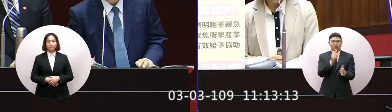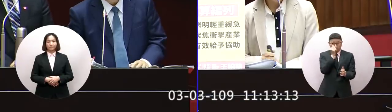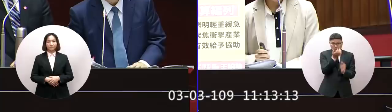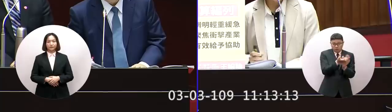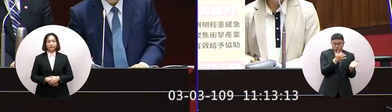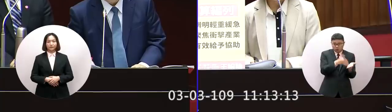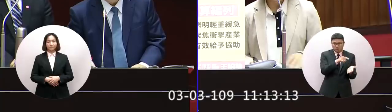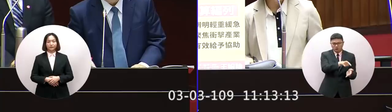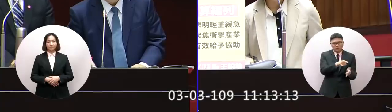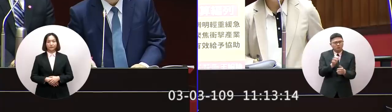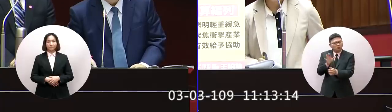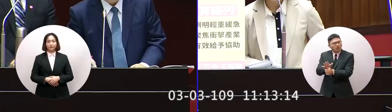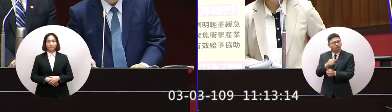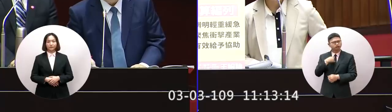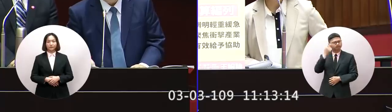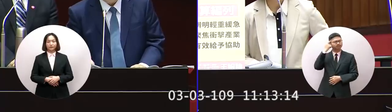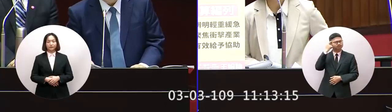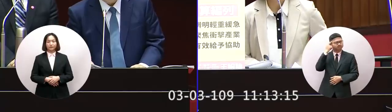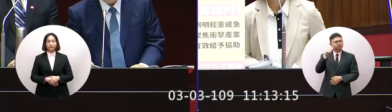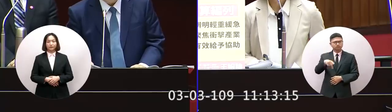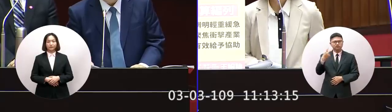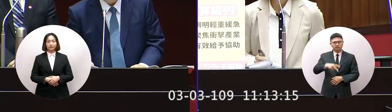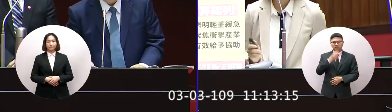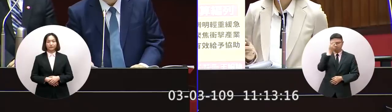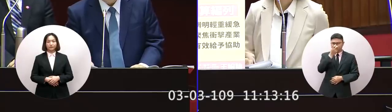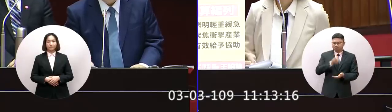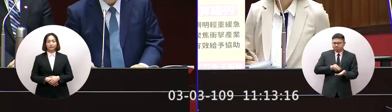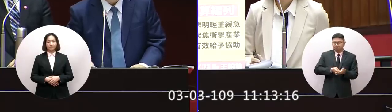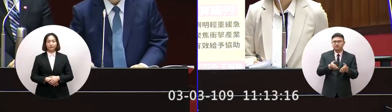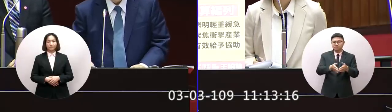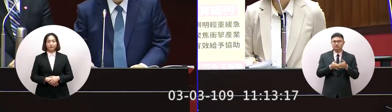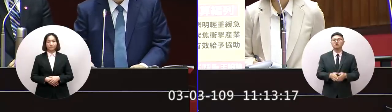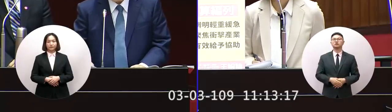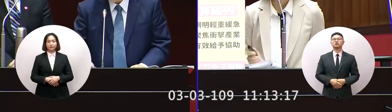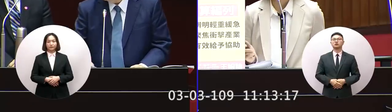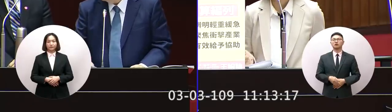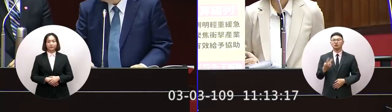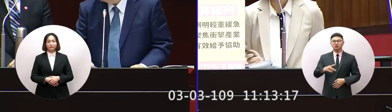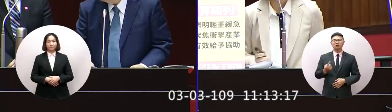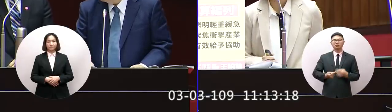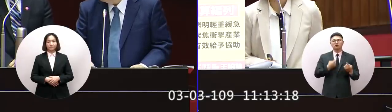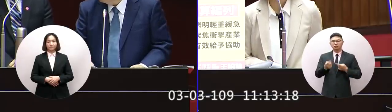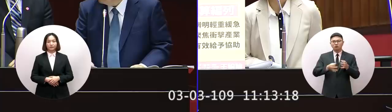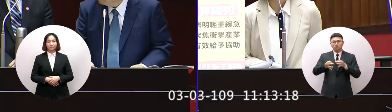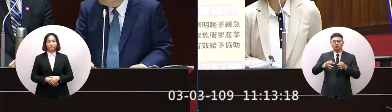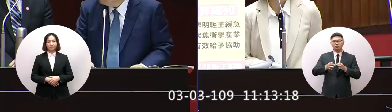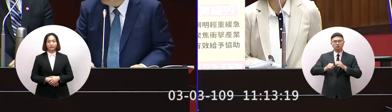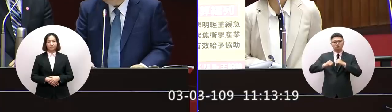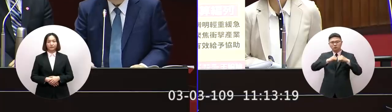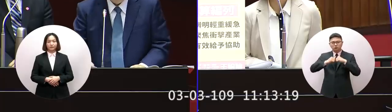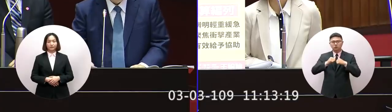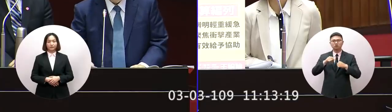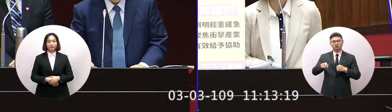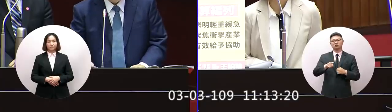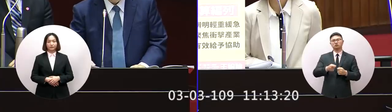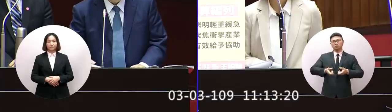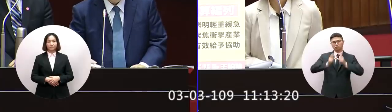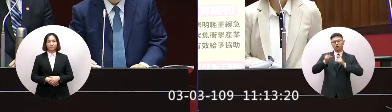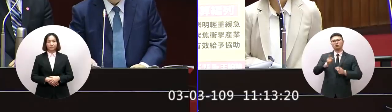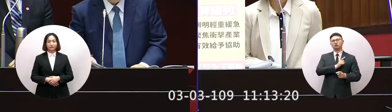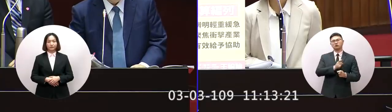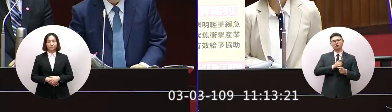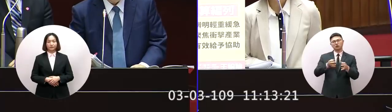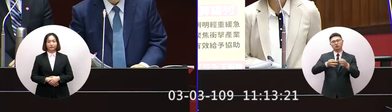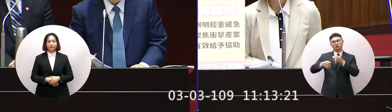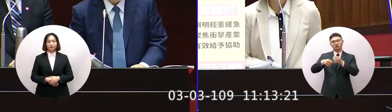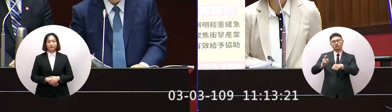预算，我觉得这部分都是需要审慎检视的。那再加上自由市场的竞争，应该要让这个部分回归到原本的商业模式，